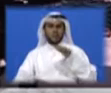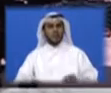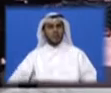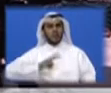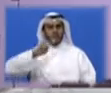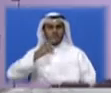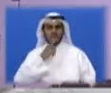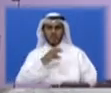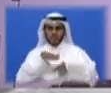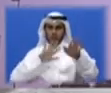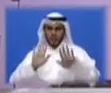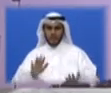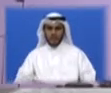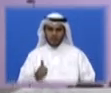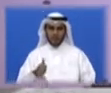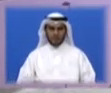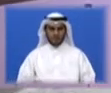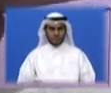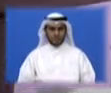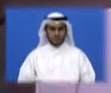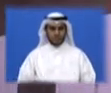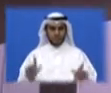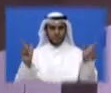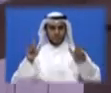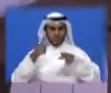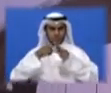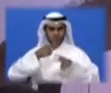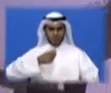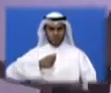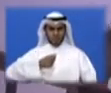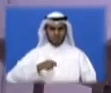المرورية لهذه الطرق. ديما دحدل، تلفزيون دولة الكويت.